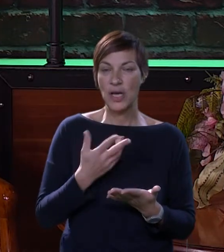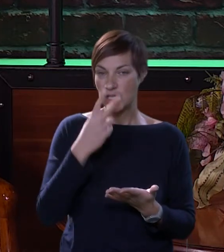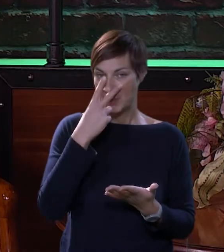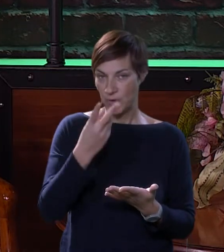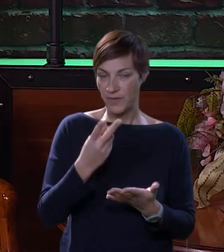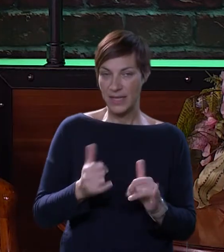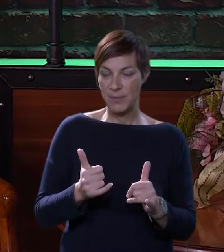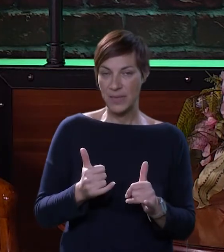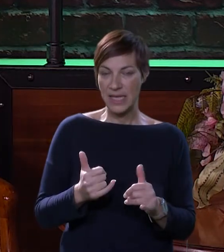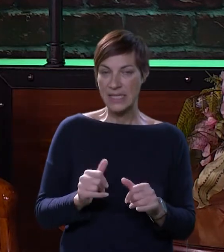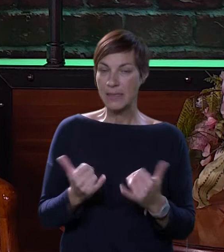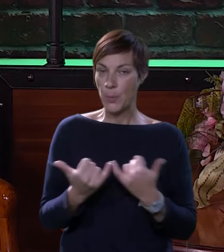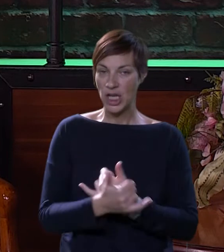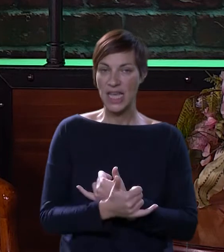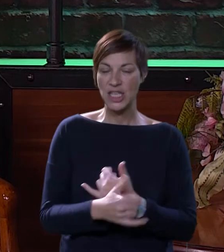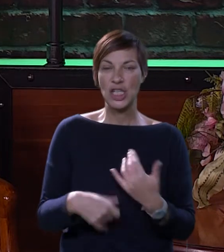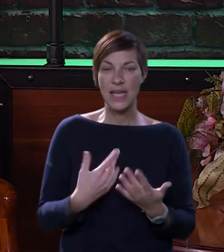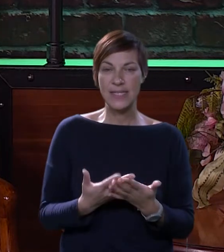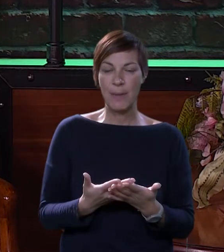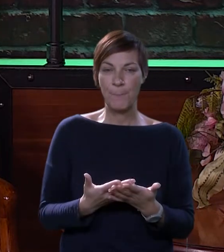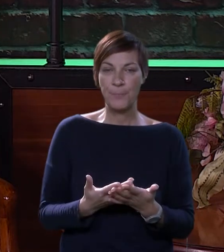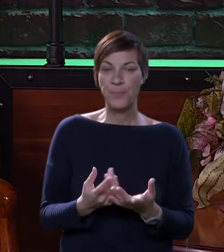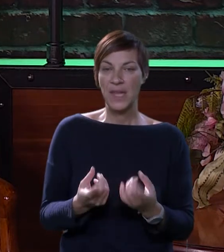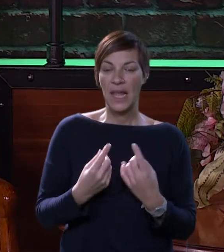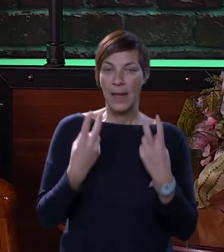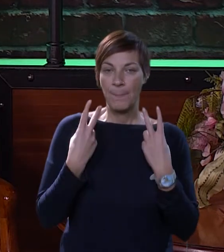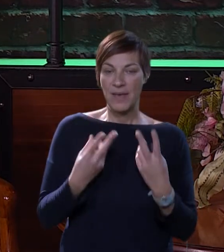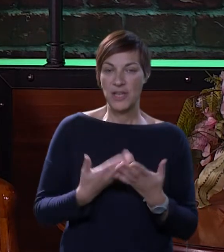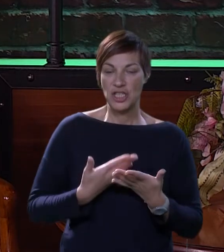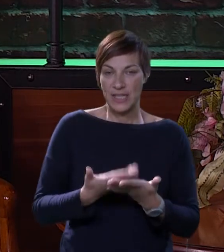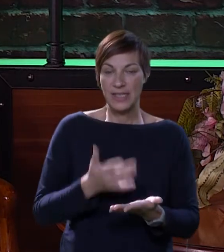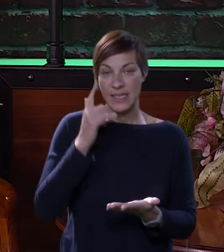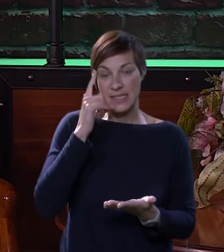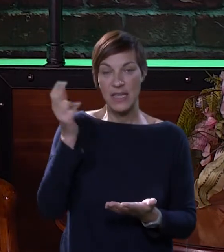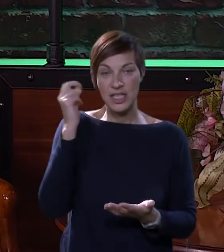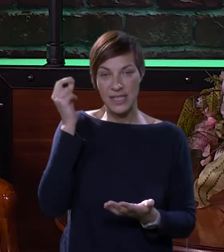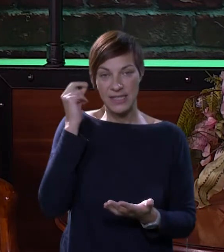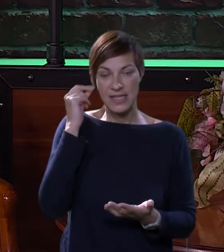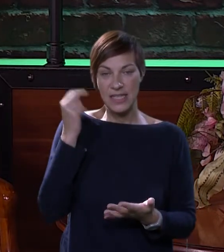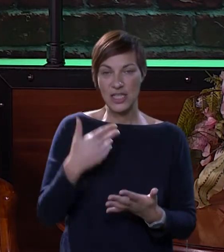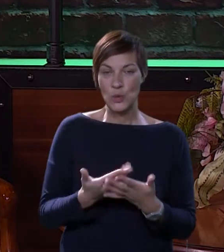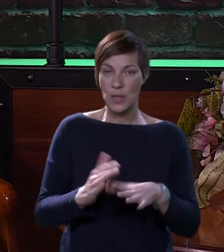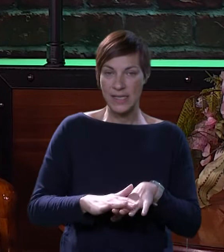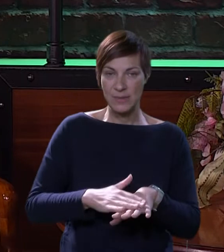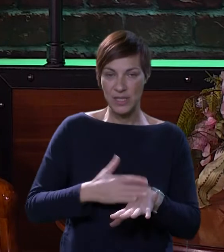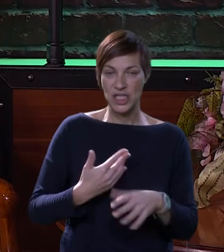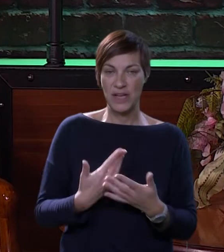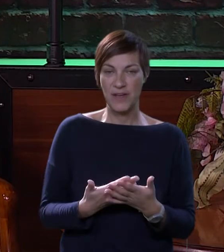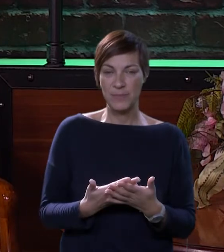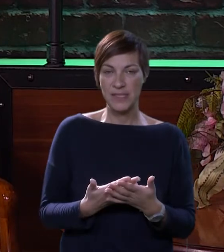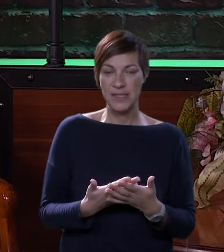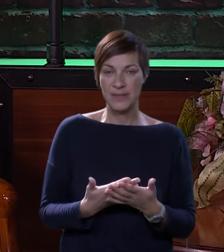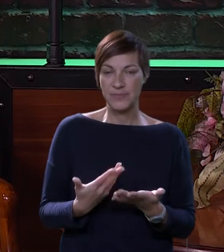Ono, vidim, jesam, zeznula sam, ali mi je ono bitno da ti znaš da sam te čula i da, evo, ispričavam